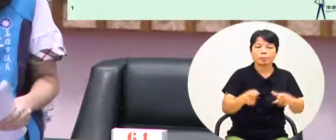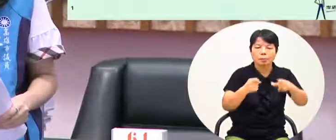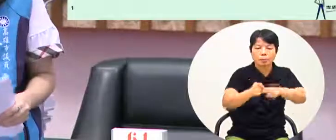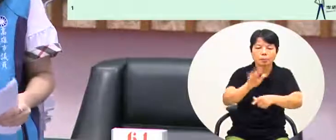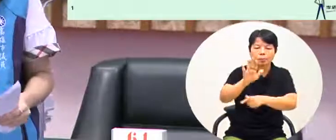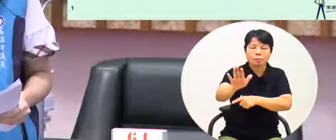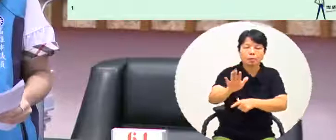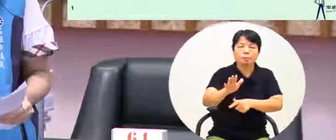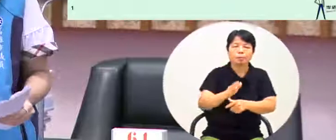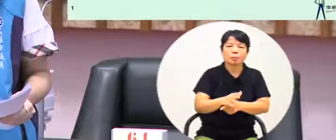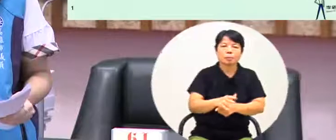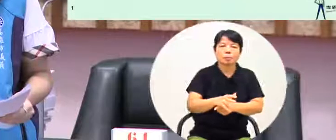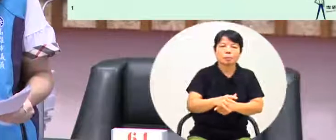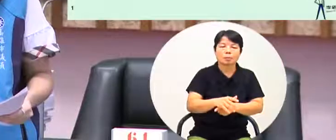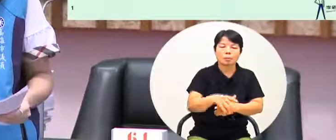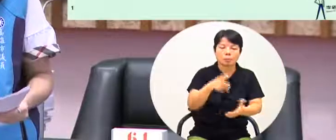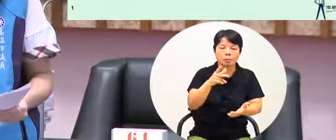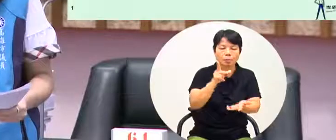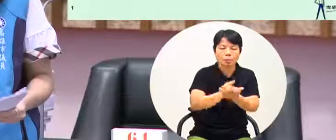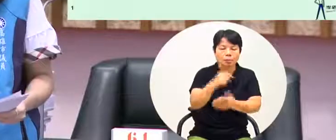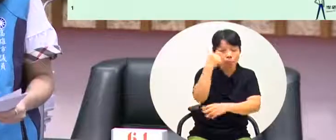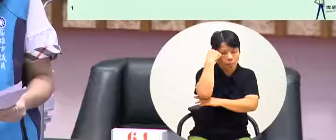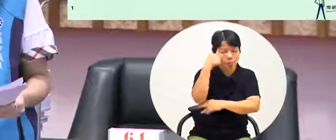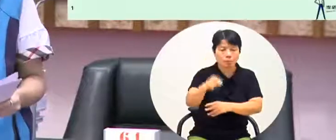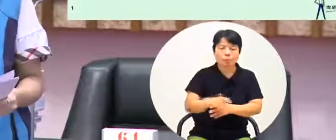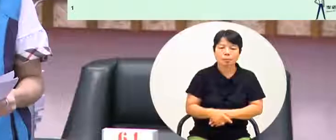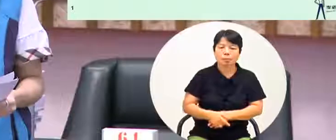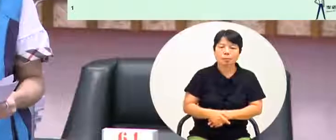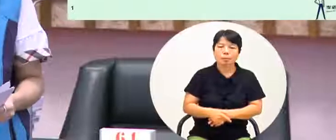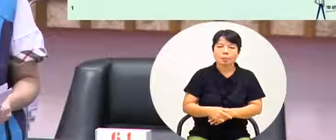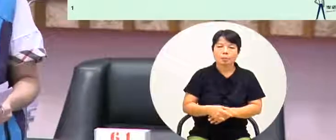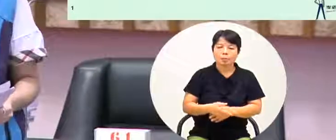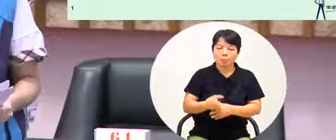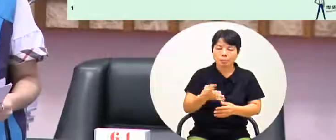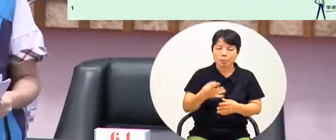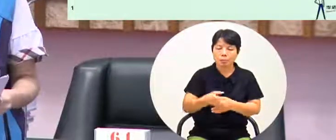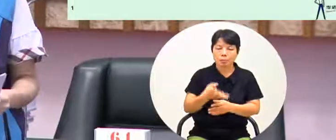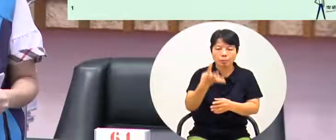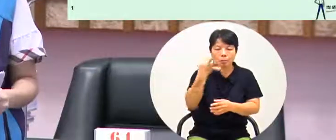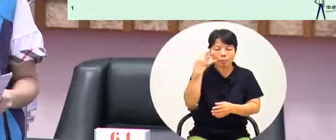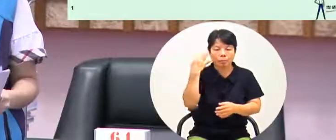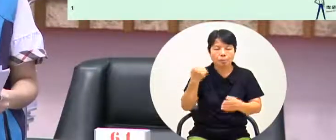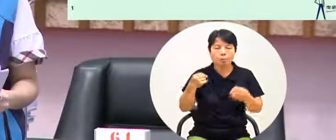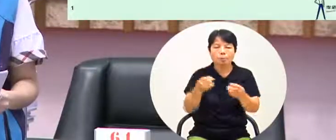实，在几次会席之前呢，本席就有。跟